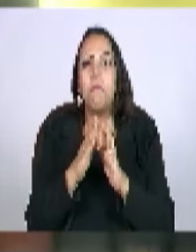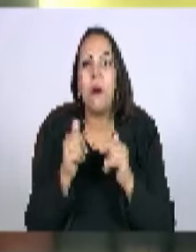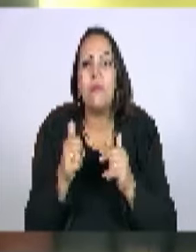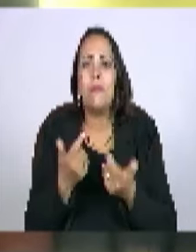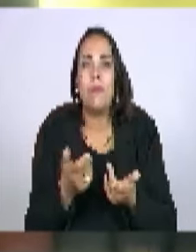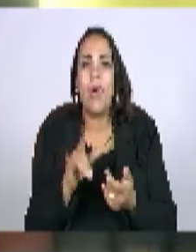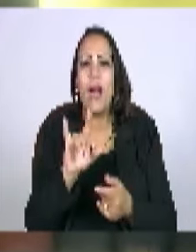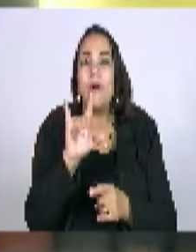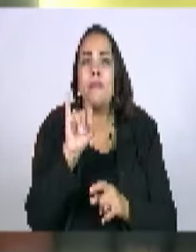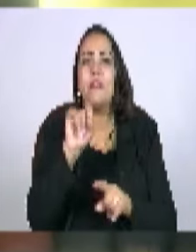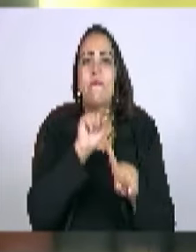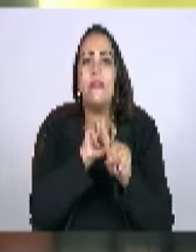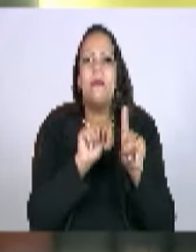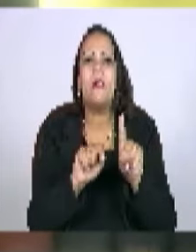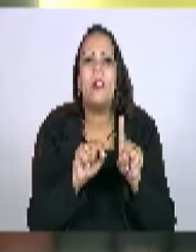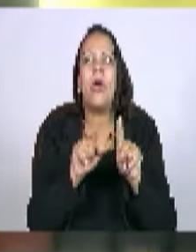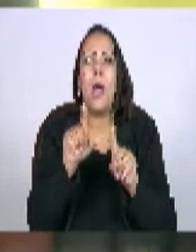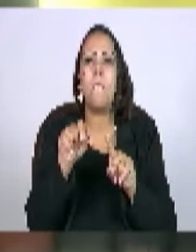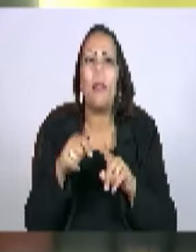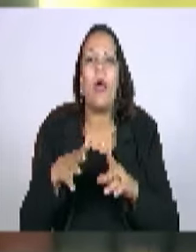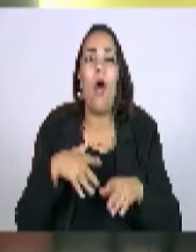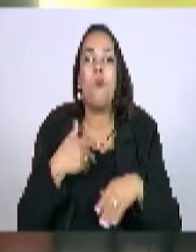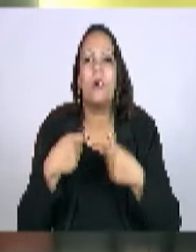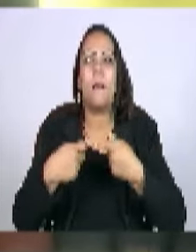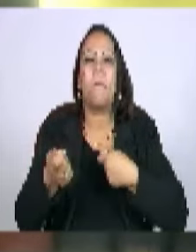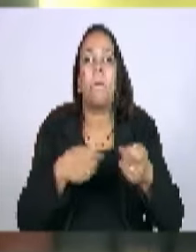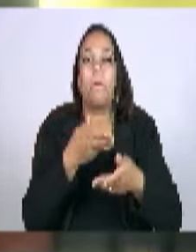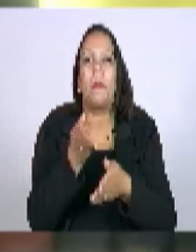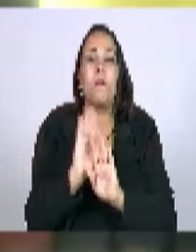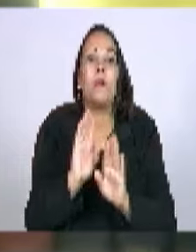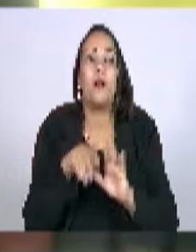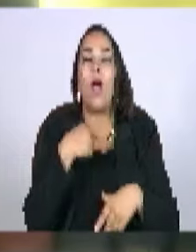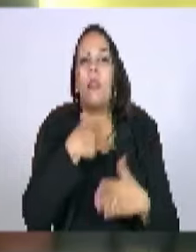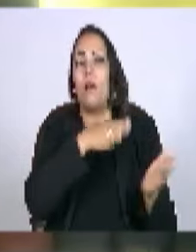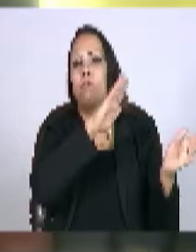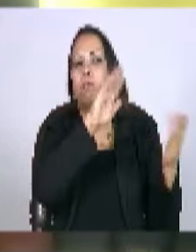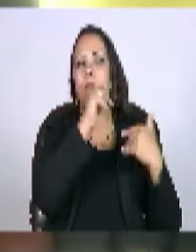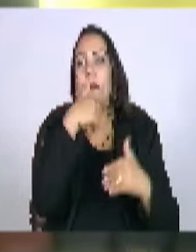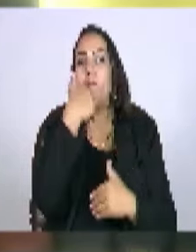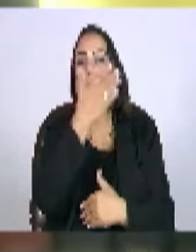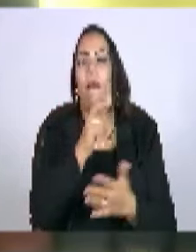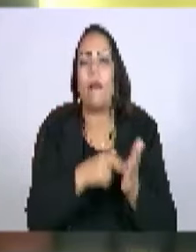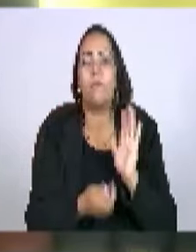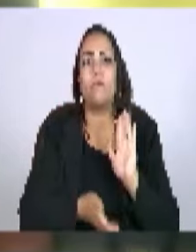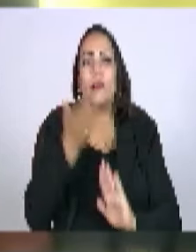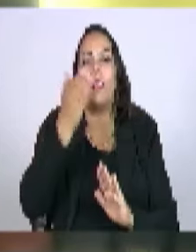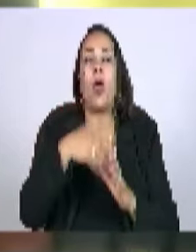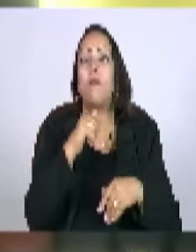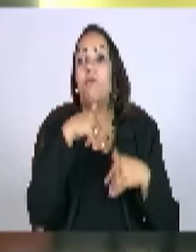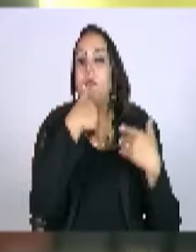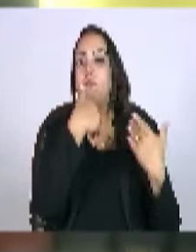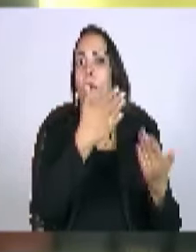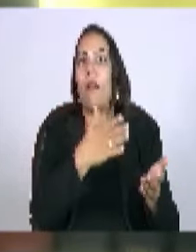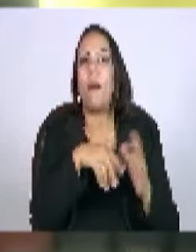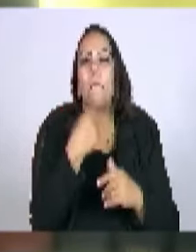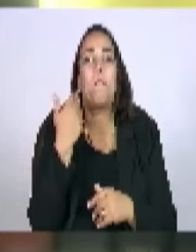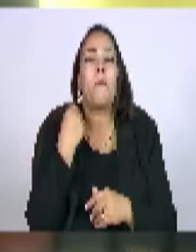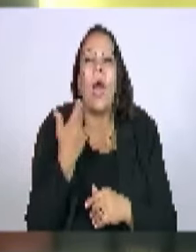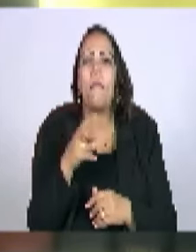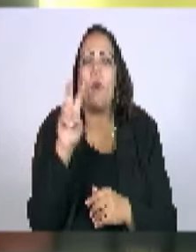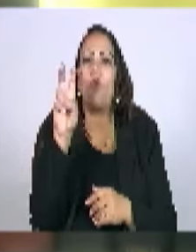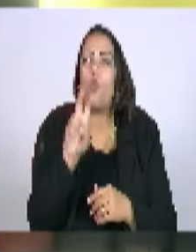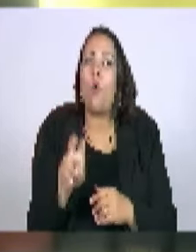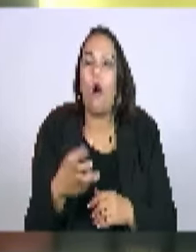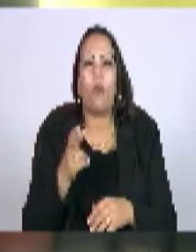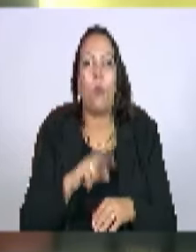الى 50% من احتياجات السوق المحليه في حين ان احنا نستورد من الخارج والتفاح الخارجي مقاوم بالدولار وبالي اورورو